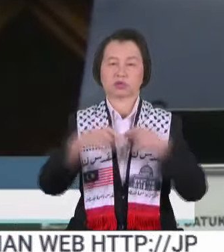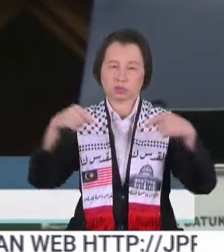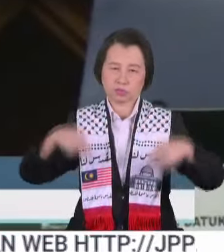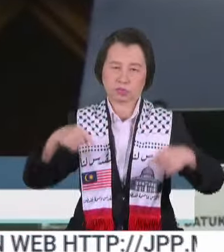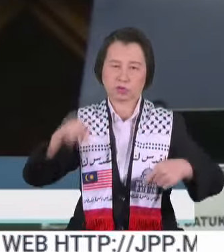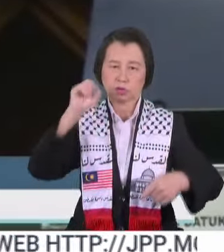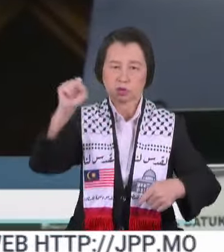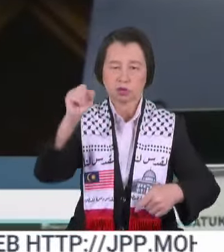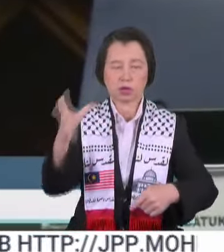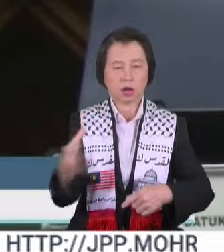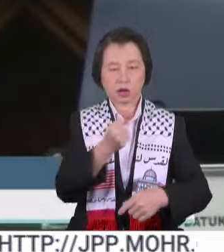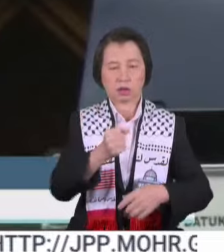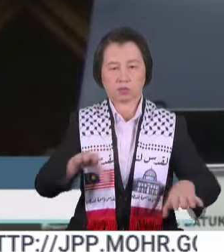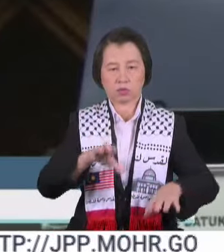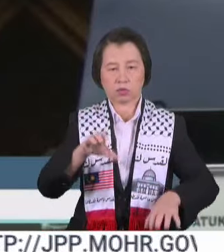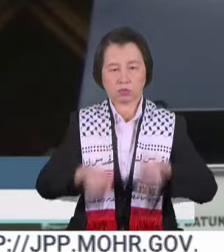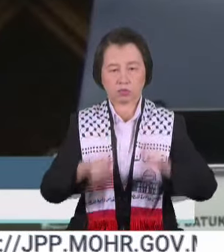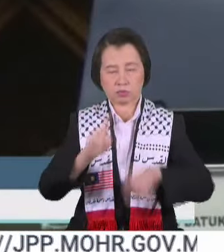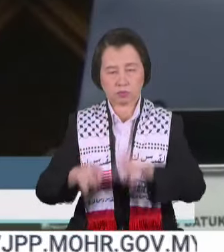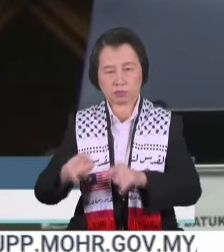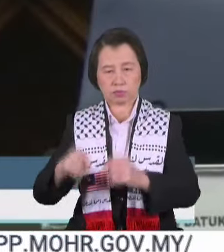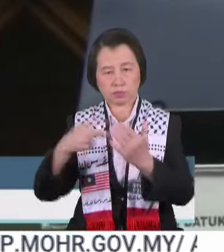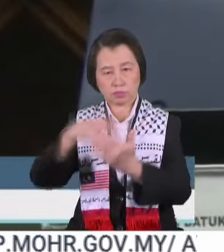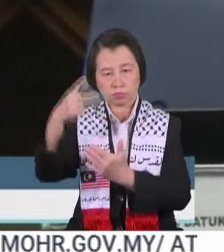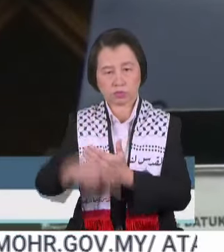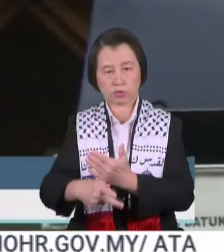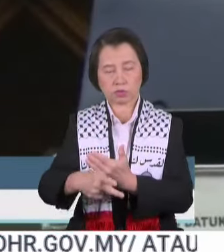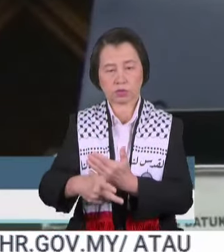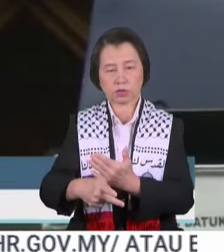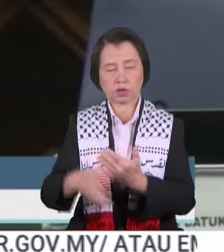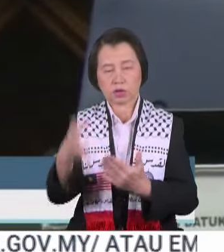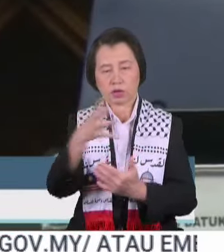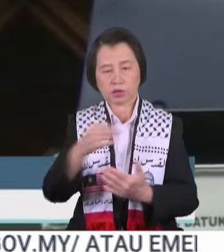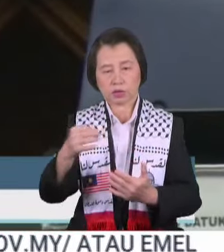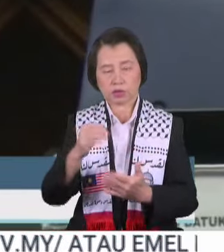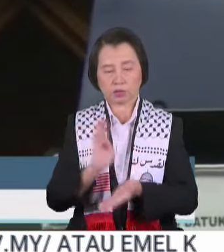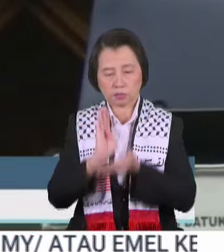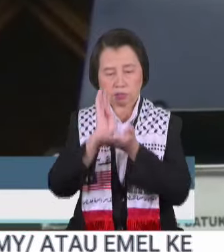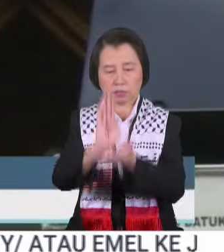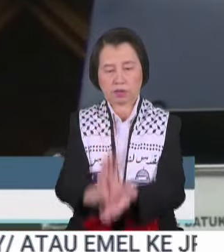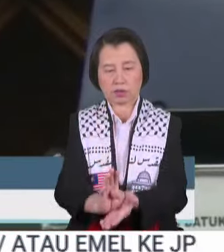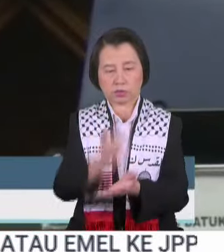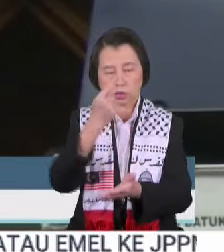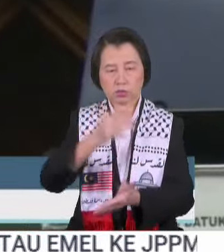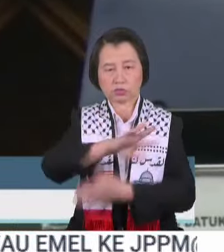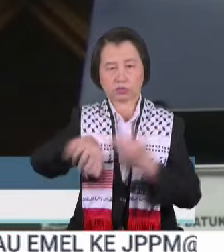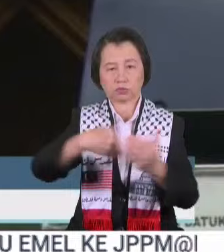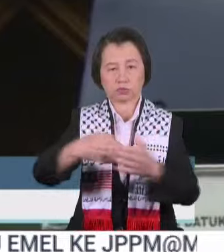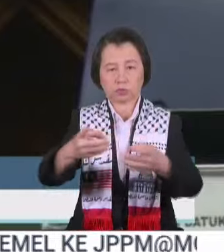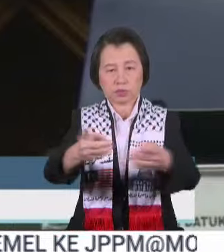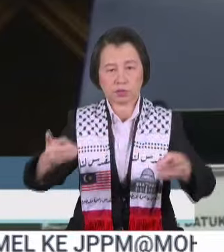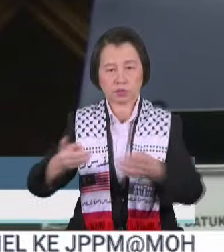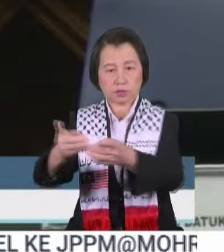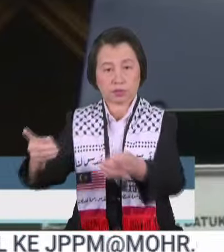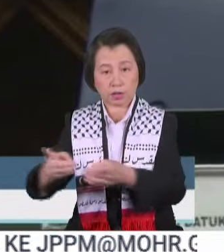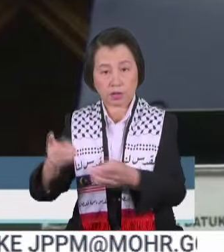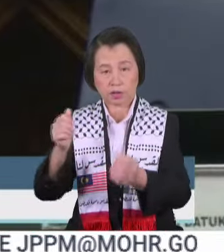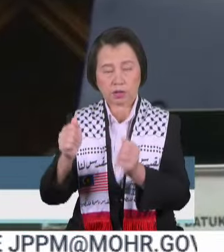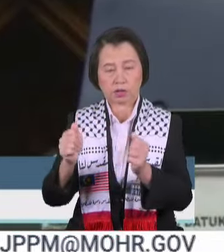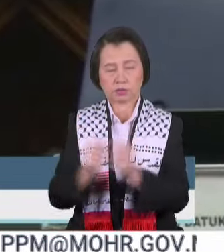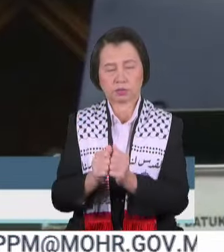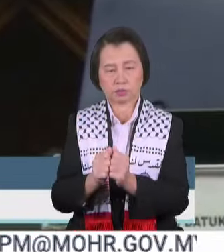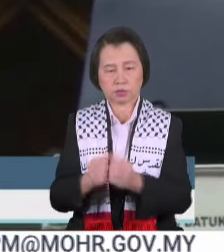telah mengambil pelbagai strategi, inisiatif dan bantuan kepada seluruh daerah dengan memberi